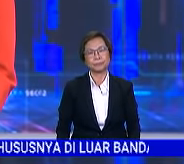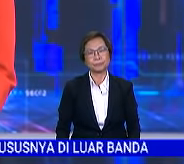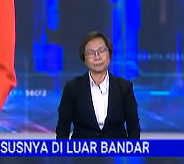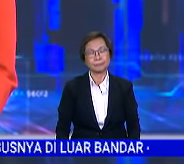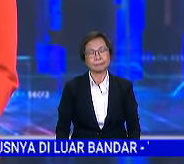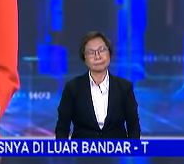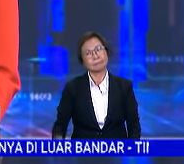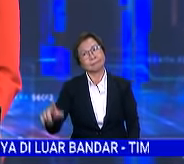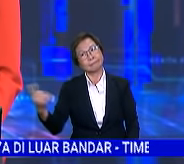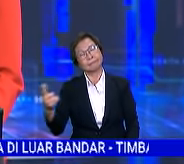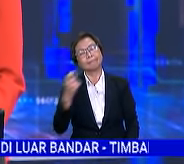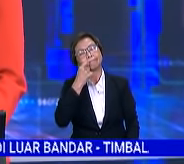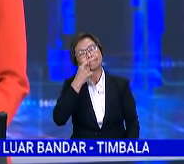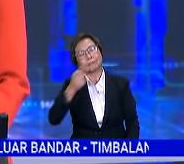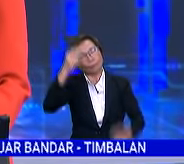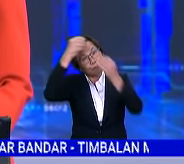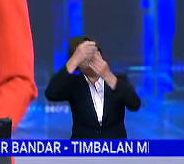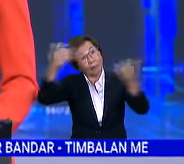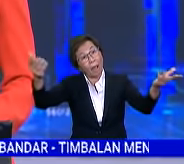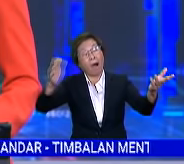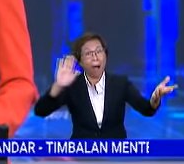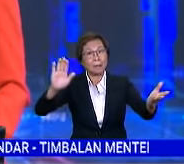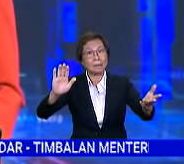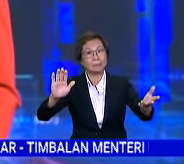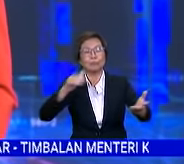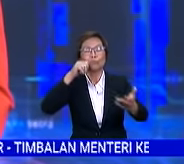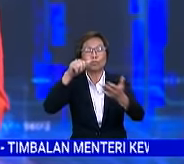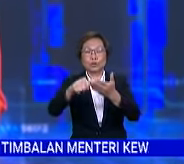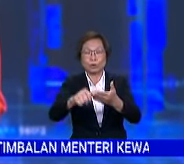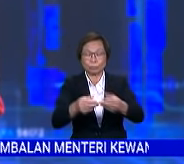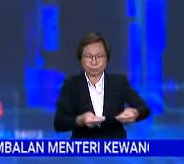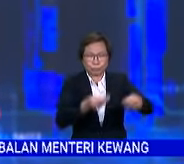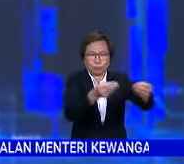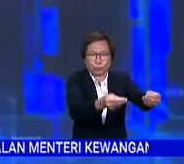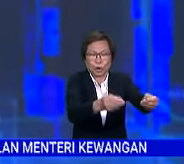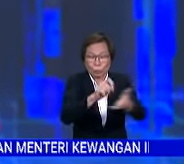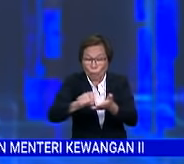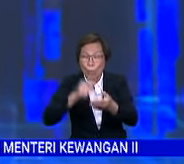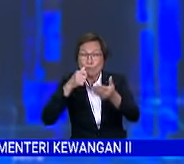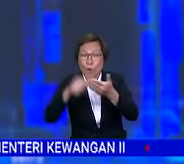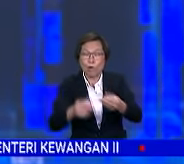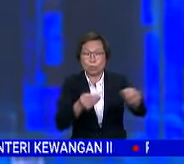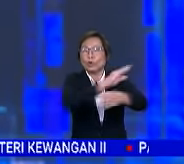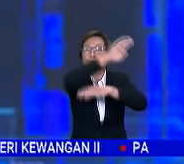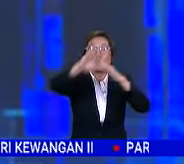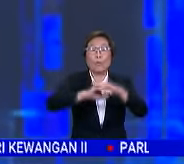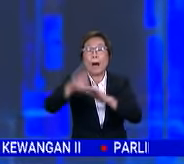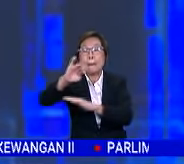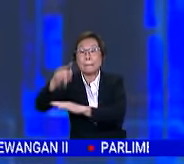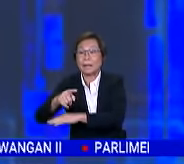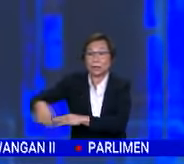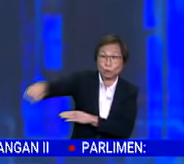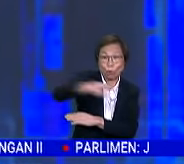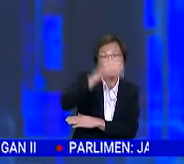Dalam perkembangan lain, Tan Sri Anwar memaklumkan beliau akan menyerahkan dokumen bertulis kepada semua ahli parlimen supaya mereka